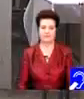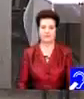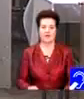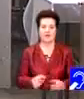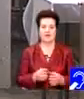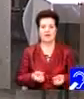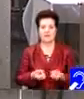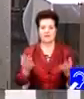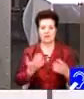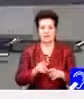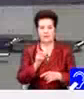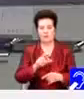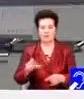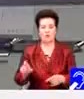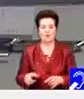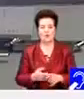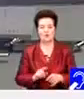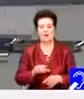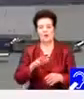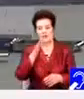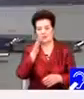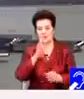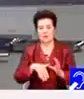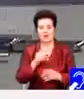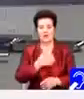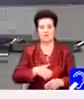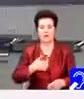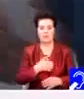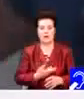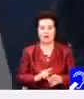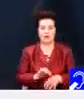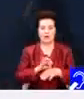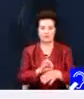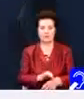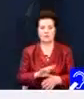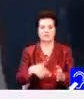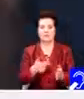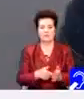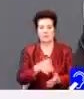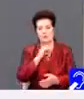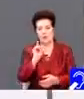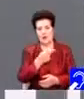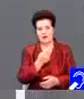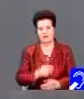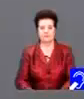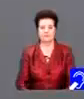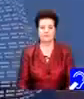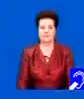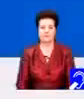Zi decisivă pentru locuitorii orașului Chișinău. Astăzi ei își aleg primarul care va conduce municipalitatea timp de un an.